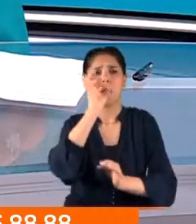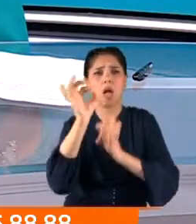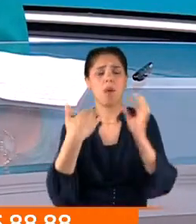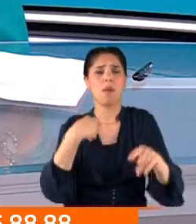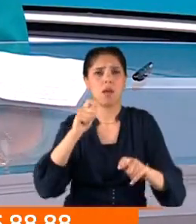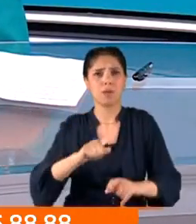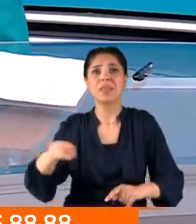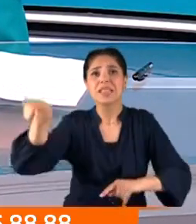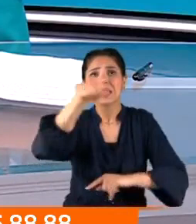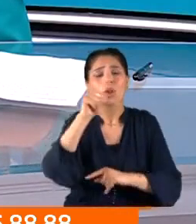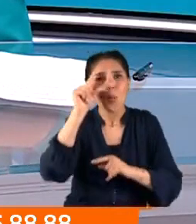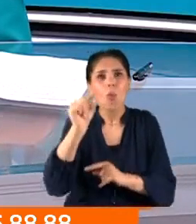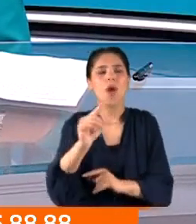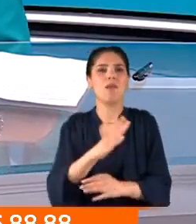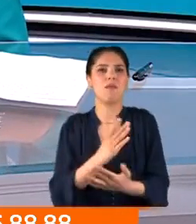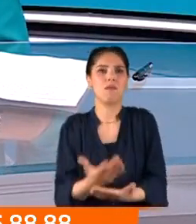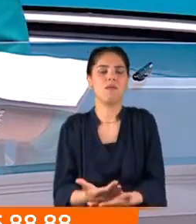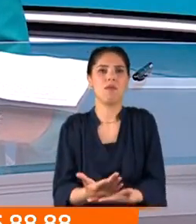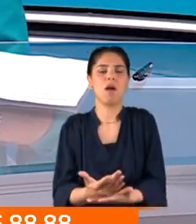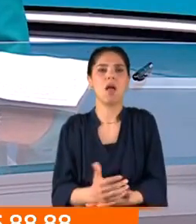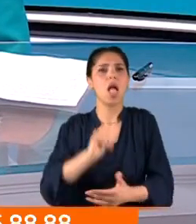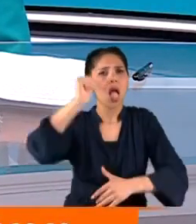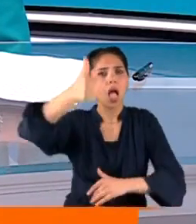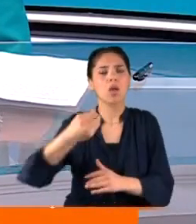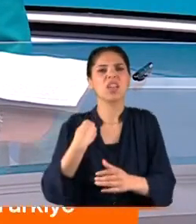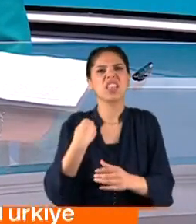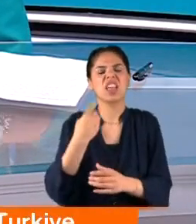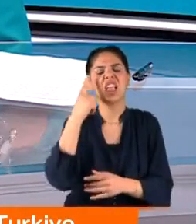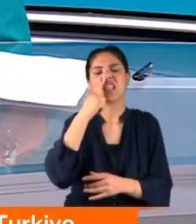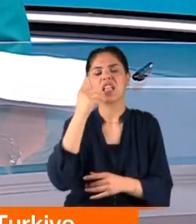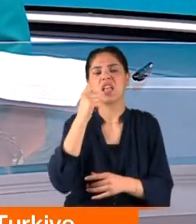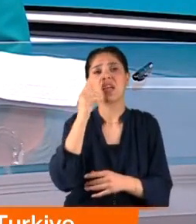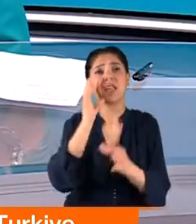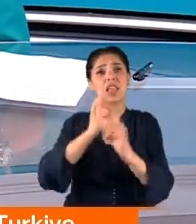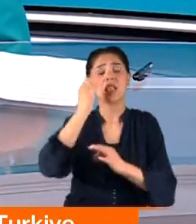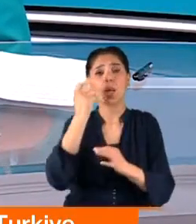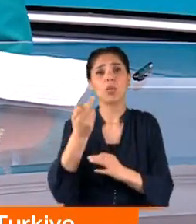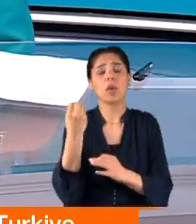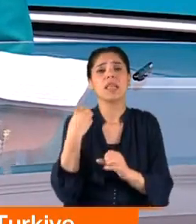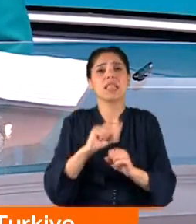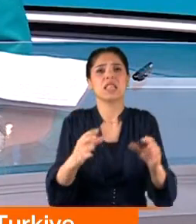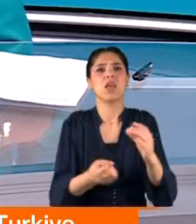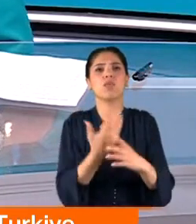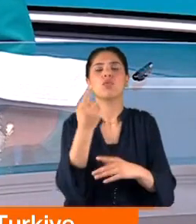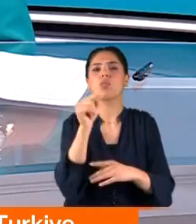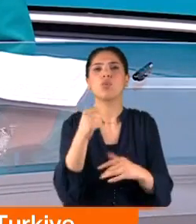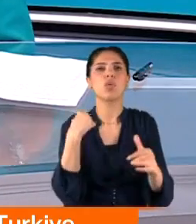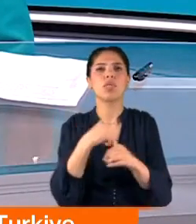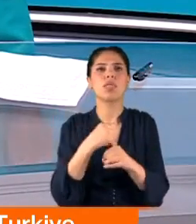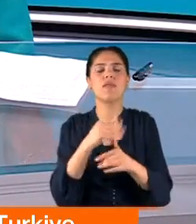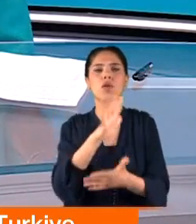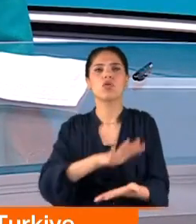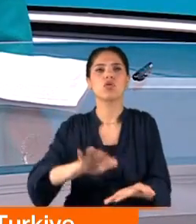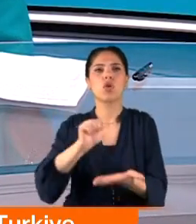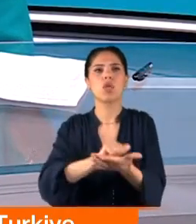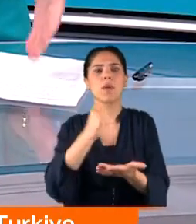yapıyoruz. Sizlere uyarılarda bulunuyoruz. Ama gün geçmiyor ki insanları dolandıran yeni bir sistem daha ortaya çıkmasın. Bu seferki sistem sosyal